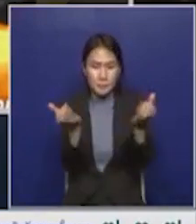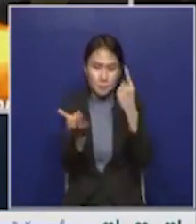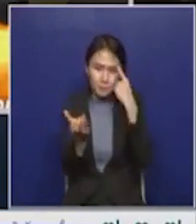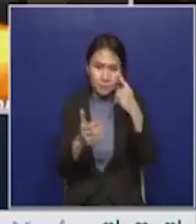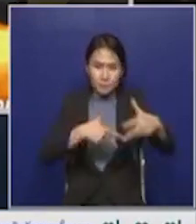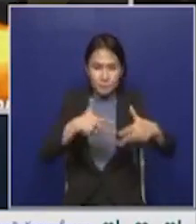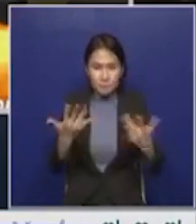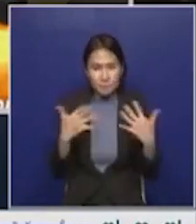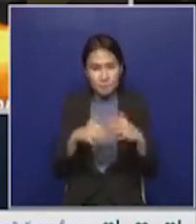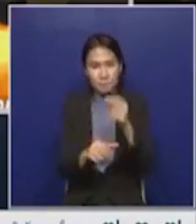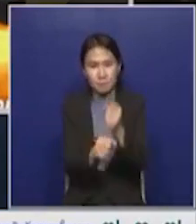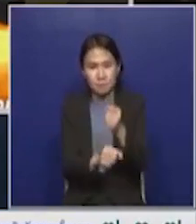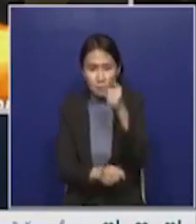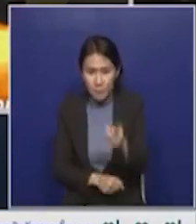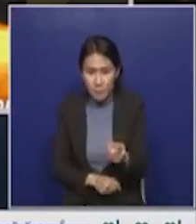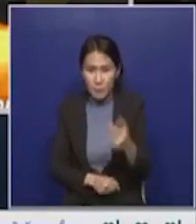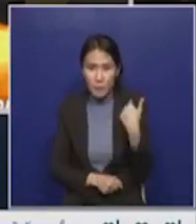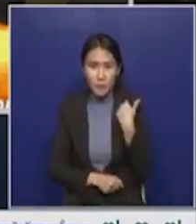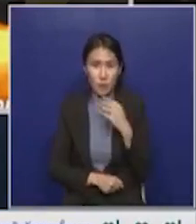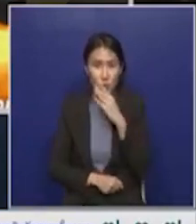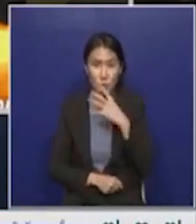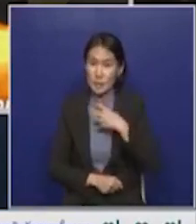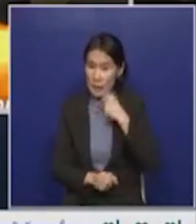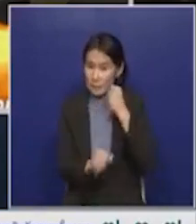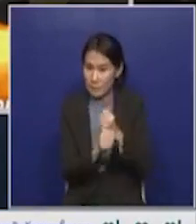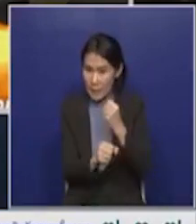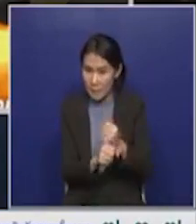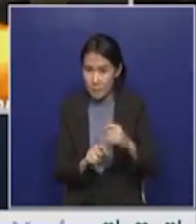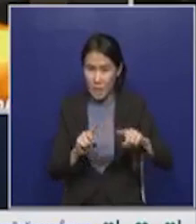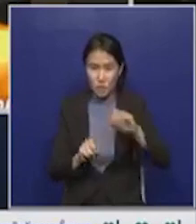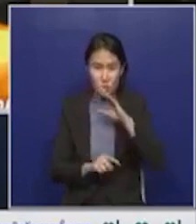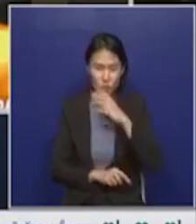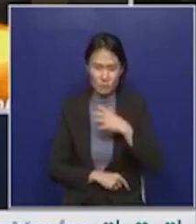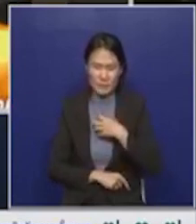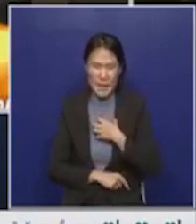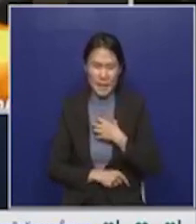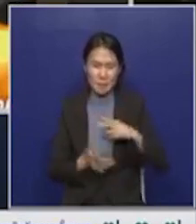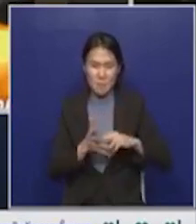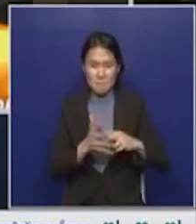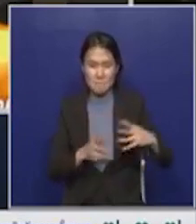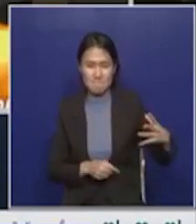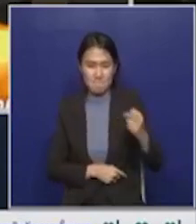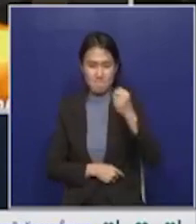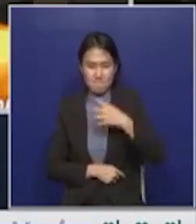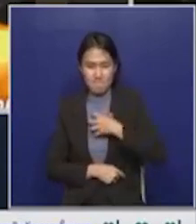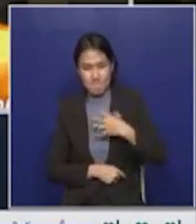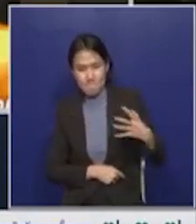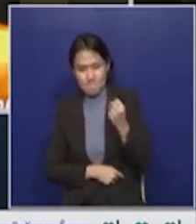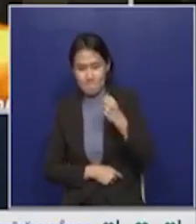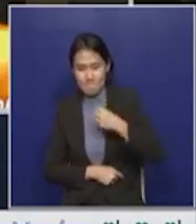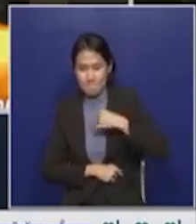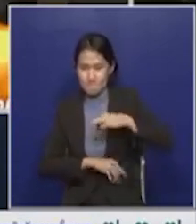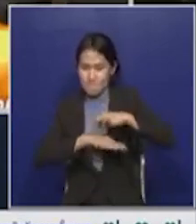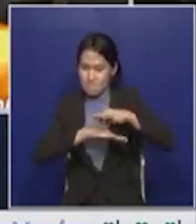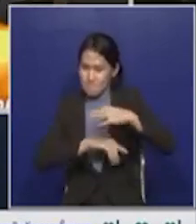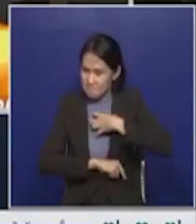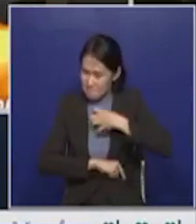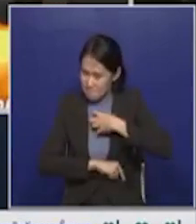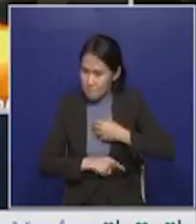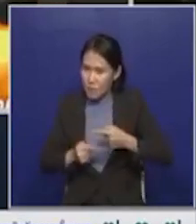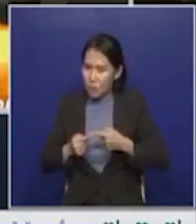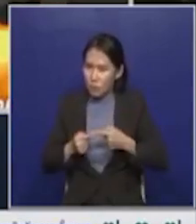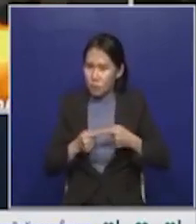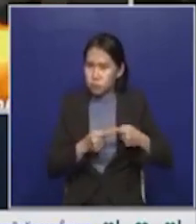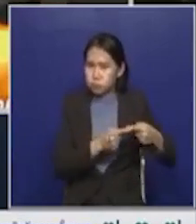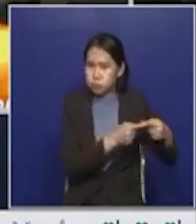ล่างอย่างเต็มสตีมตั้งใจจะทำนะครับแต่ถ้าใจจะอยู่อ่ะหน้าต่อพ่วงต่อตำแหน่งของตัวเองท่านอยู่ต่อ